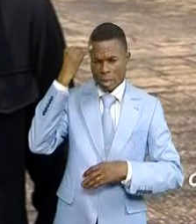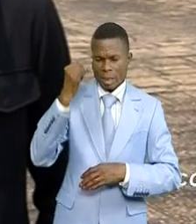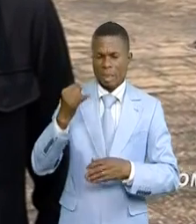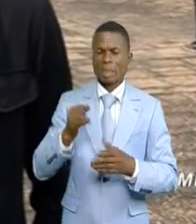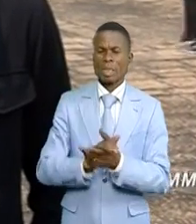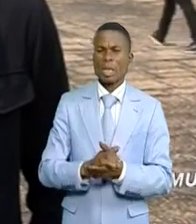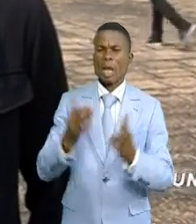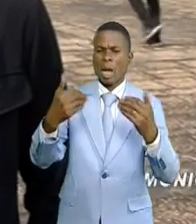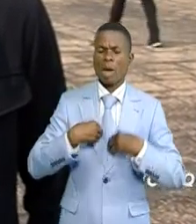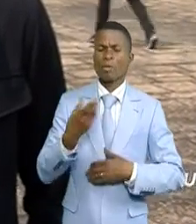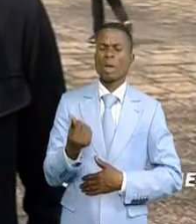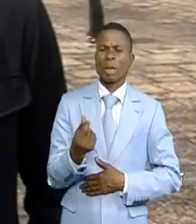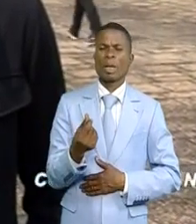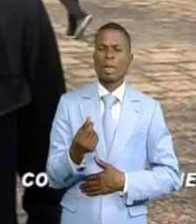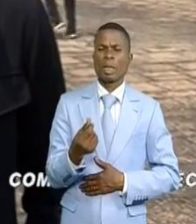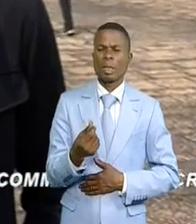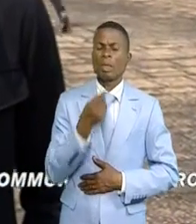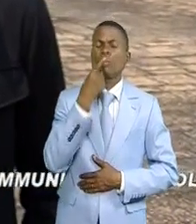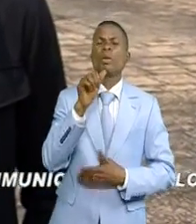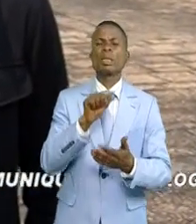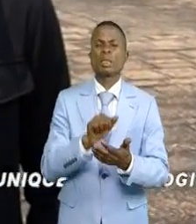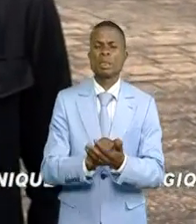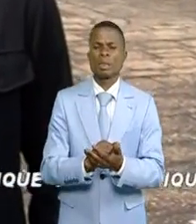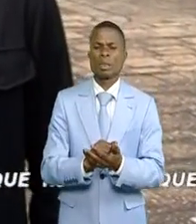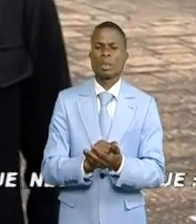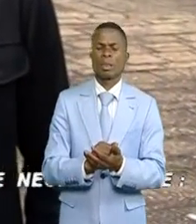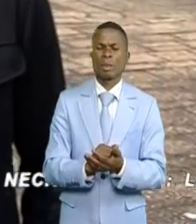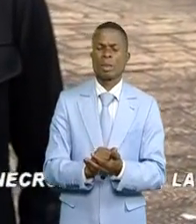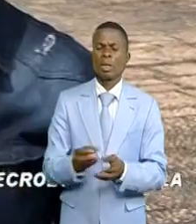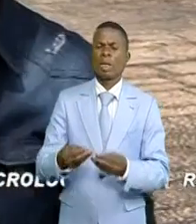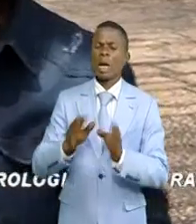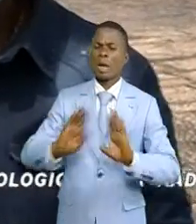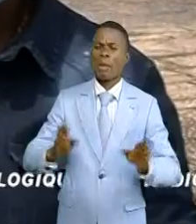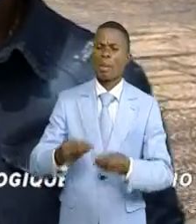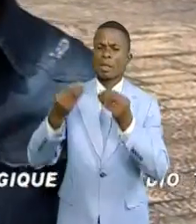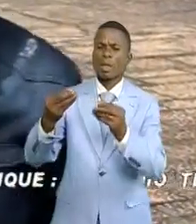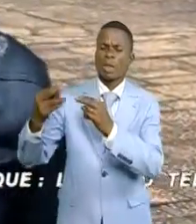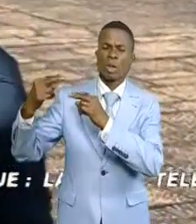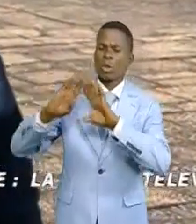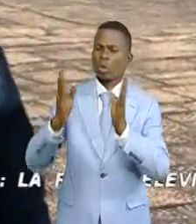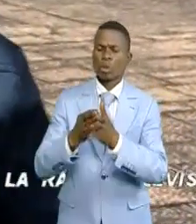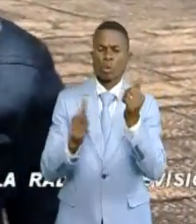l'argent. Je me dis, ce n'est pas donné à tout le monde. Il me disait, Nano,